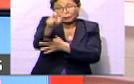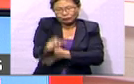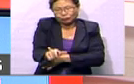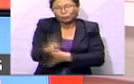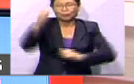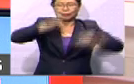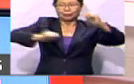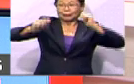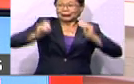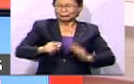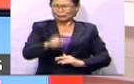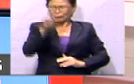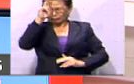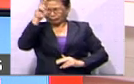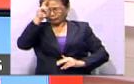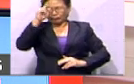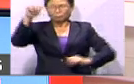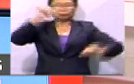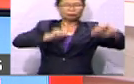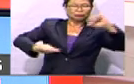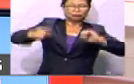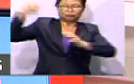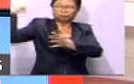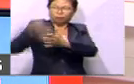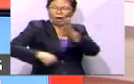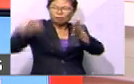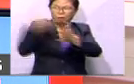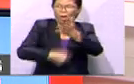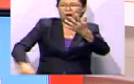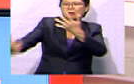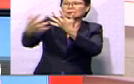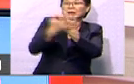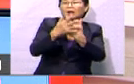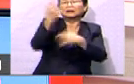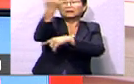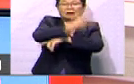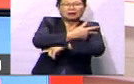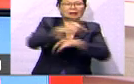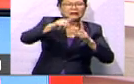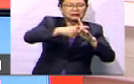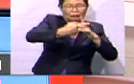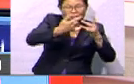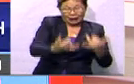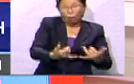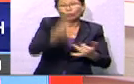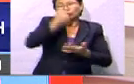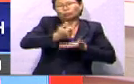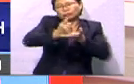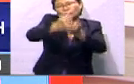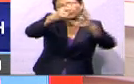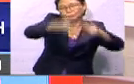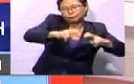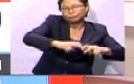Pelakon yang sering memegang watak gangster ditahan Rehman selama 3 hari bermula hari ini bagi membantu